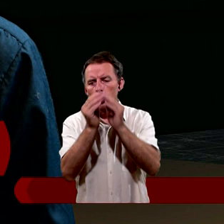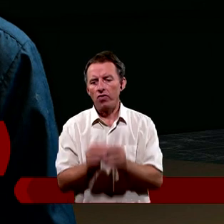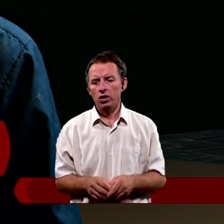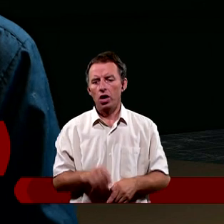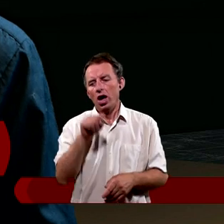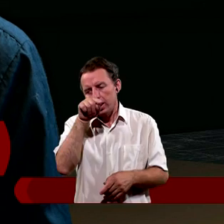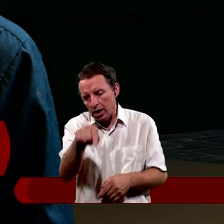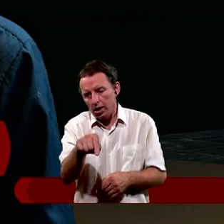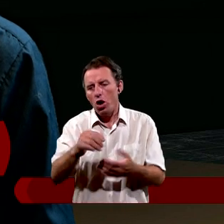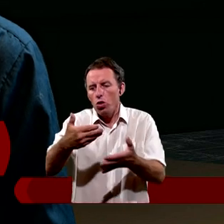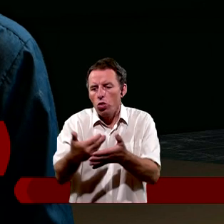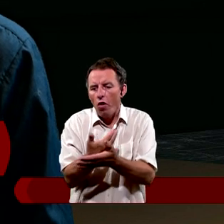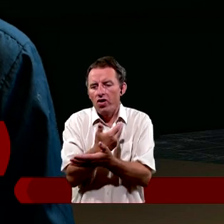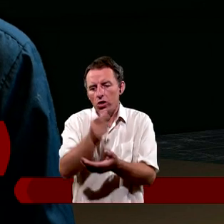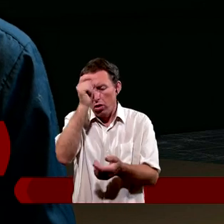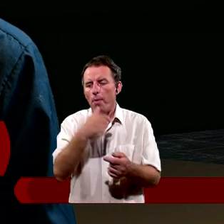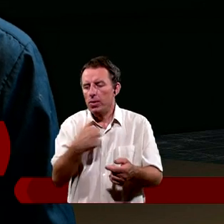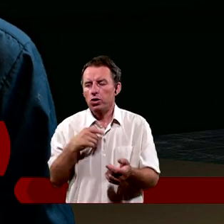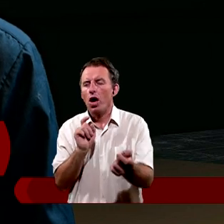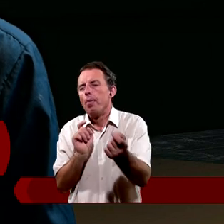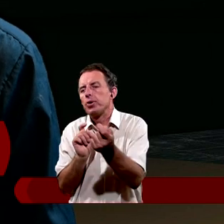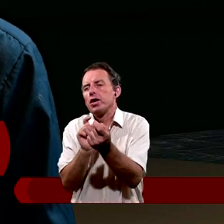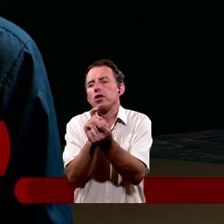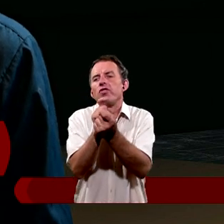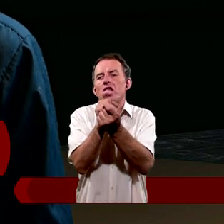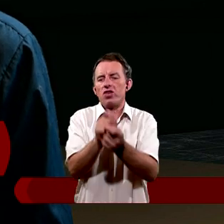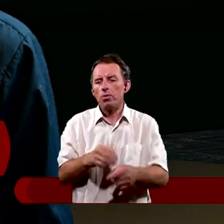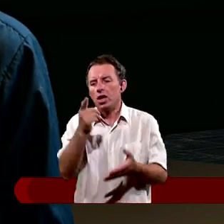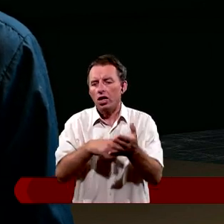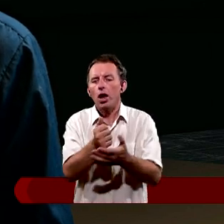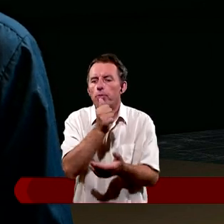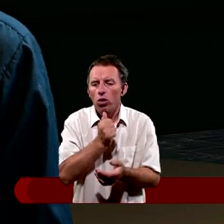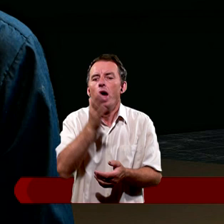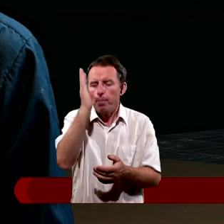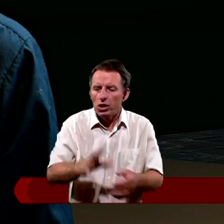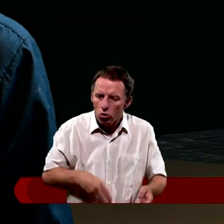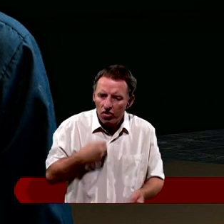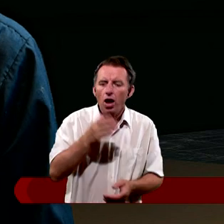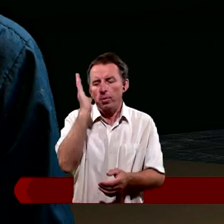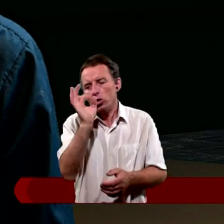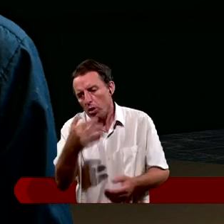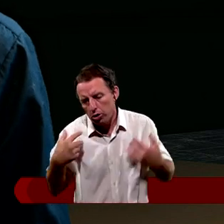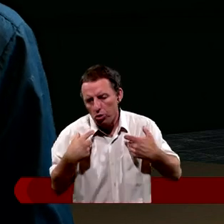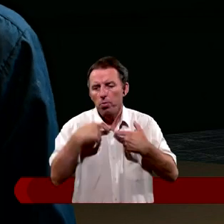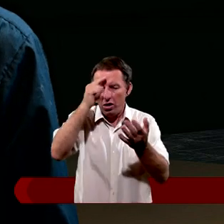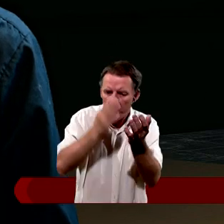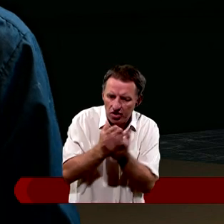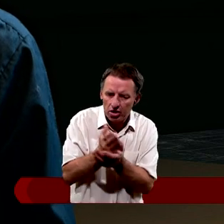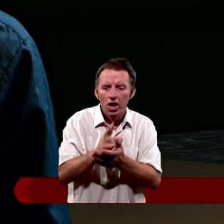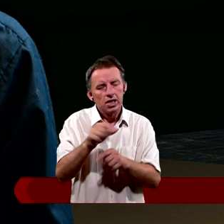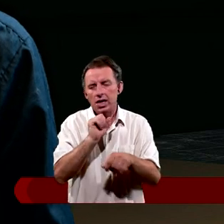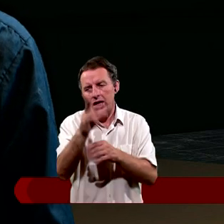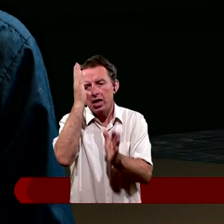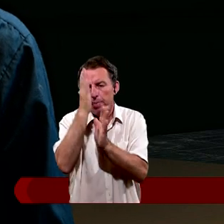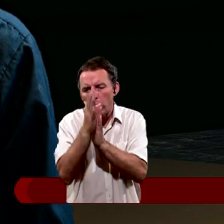kształtowanie tej nowego człowieka. My się przeciwstawiamy. Niech ktoś spróbuje, będę święty, będę dobrze żył, będę wierny. To nie